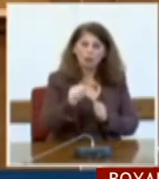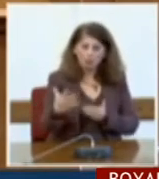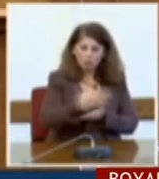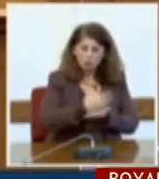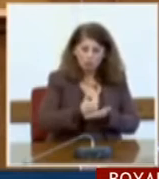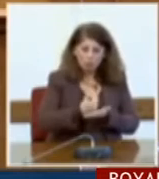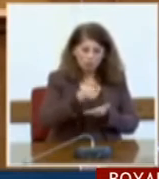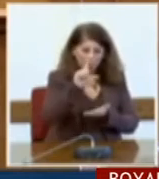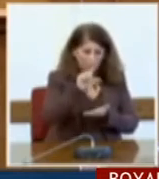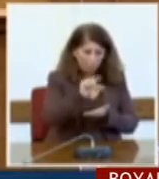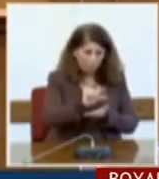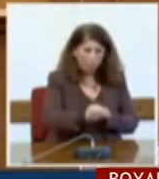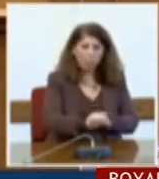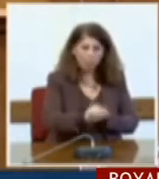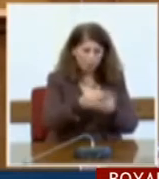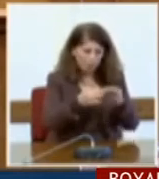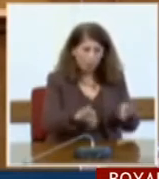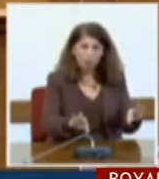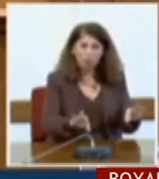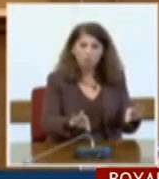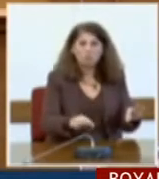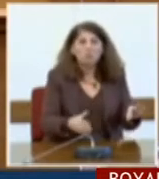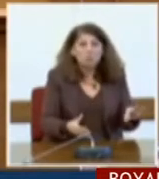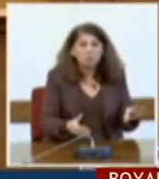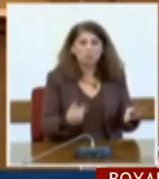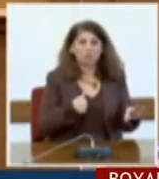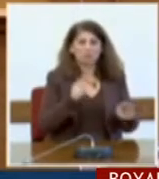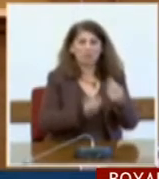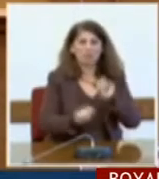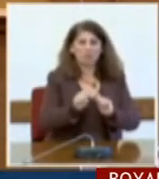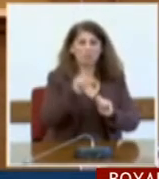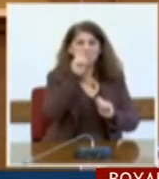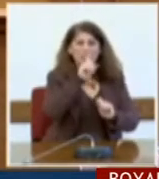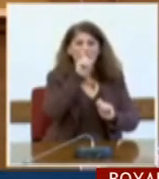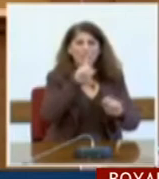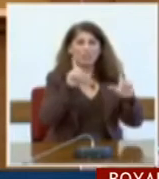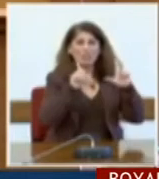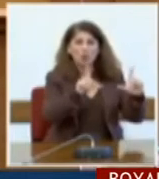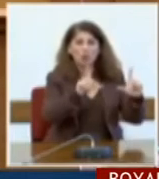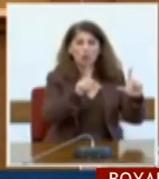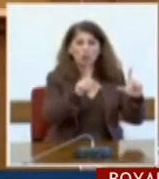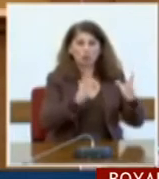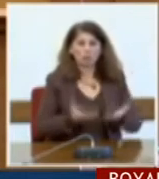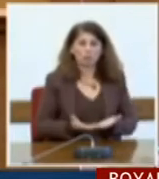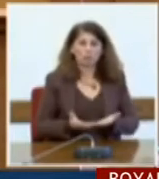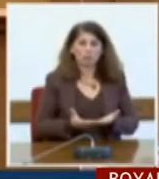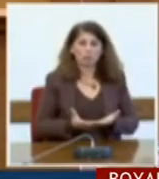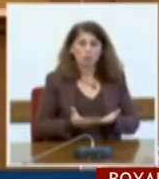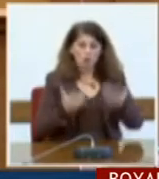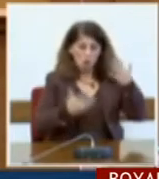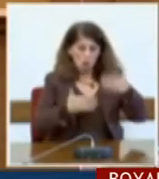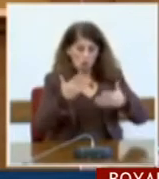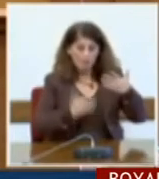Προσπαθήσατε εσείς να δημιουργήσετε μια πλασματική εικόνα με δημιουργική λογιστική. Μας